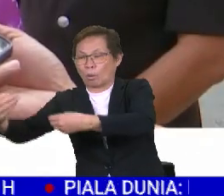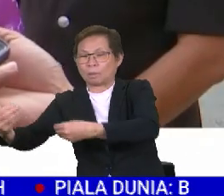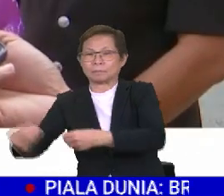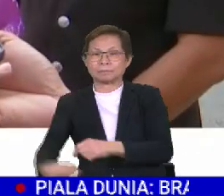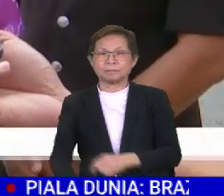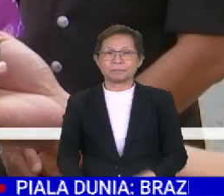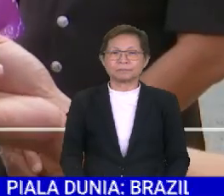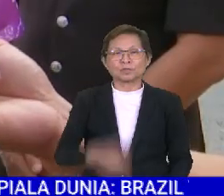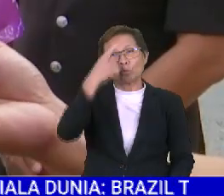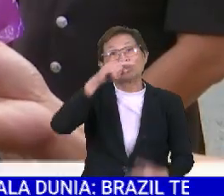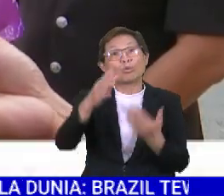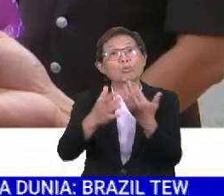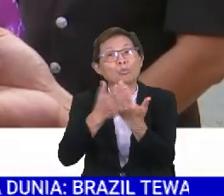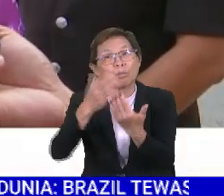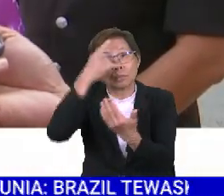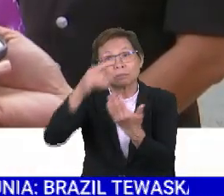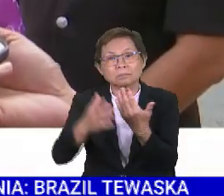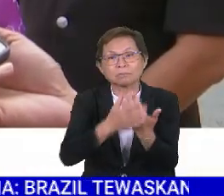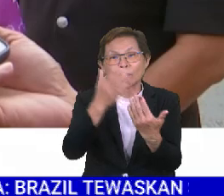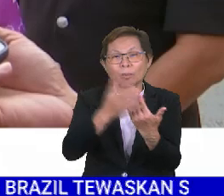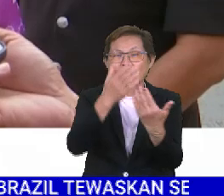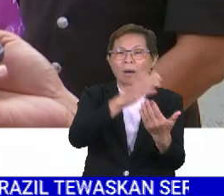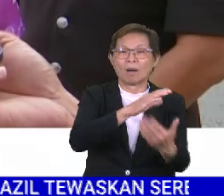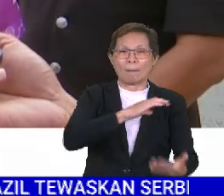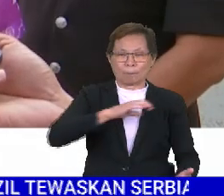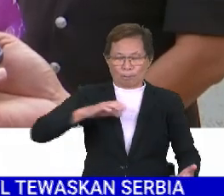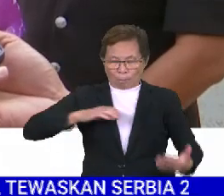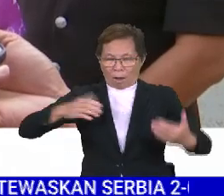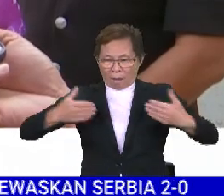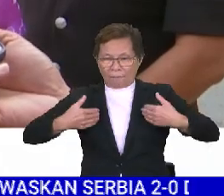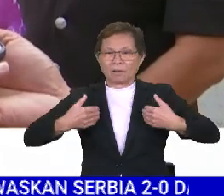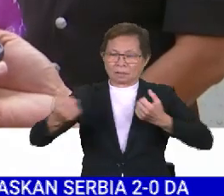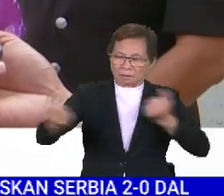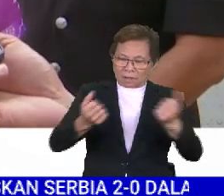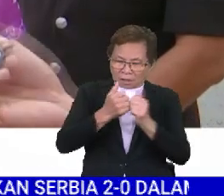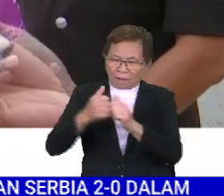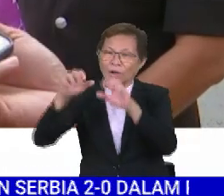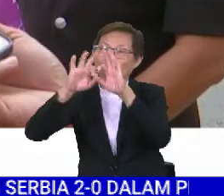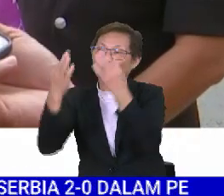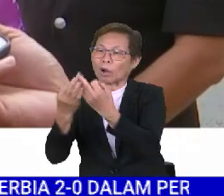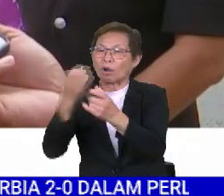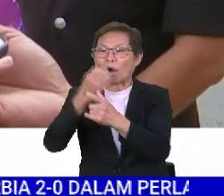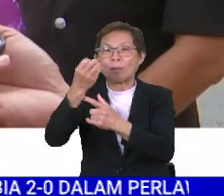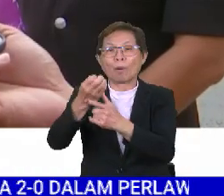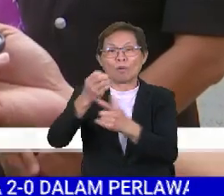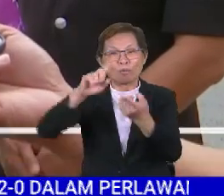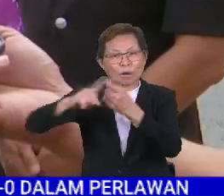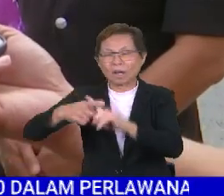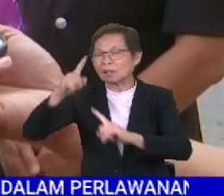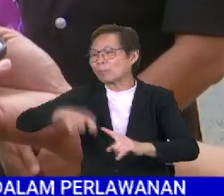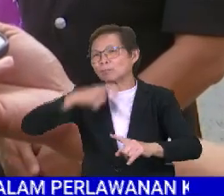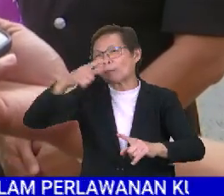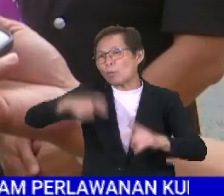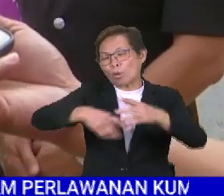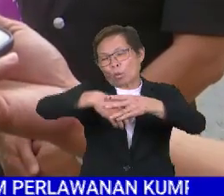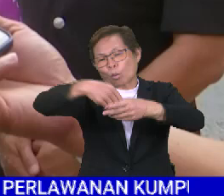Drive-thru ini untuk memudahkan kepada penumpang-penumpang yang punya kenderaan bersama dengan keluarga ataupun rakan-rakan tidak perlu keluar lagi. Cuma dia keluar